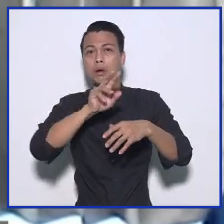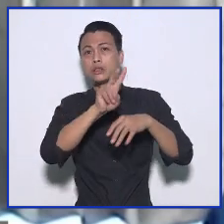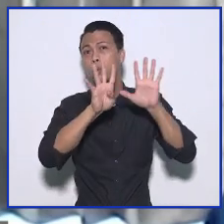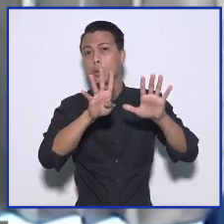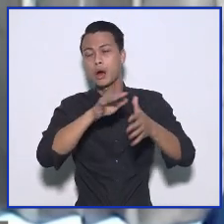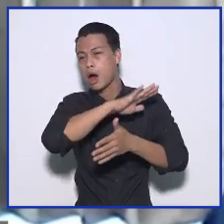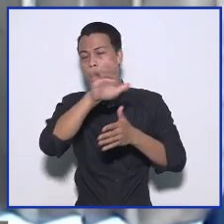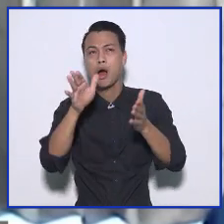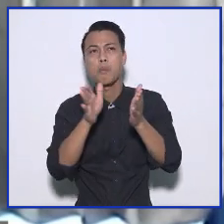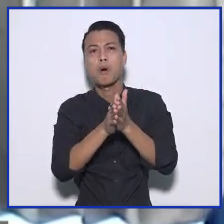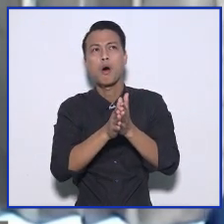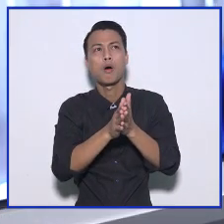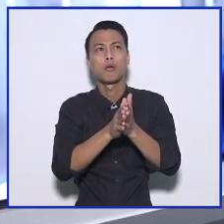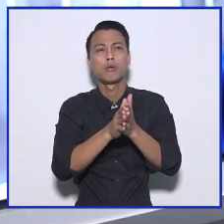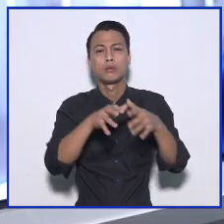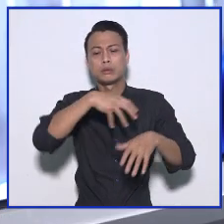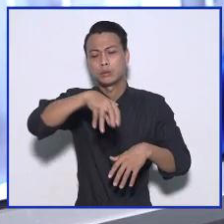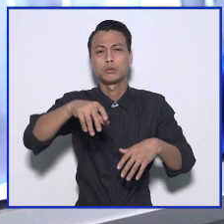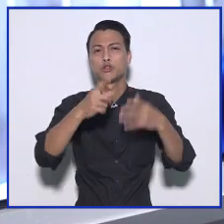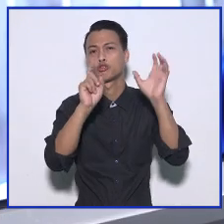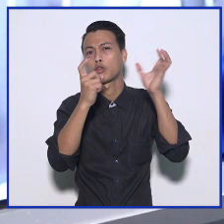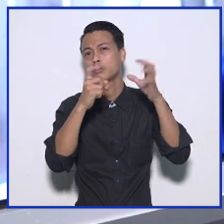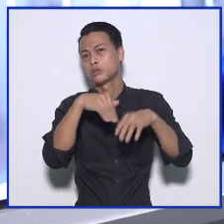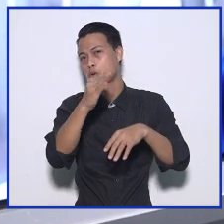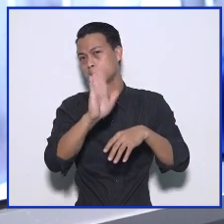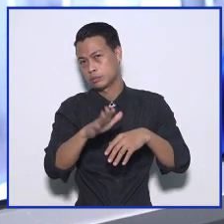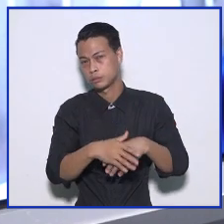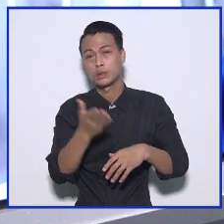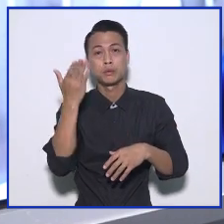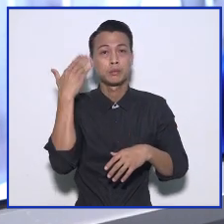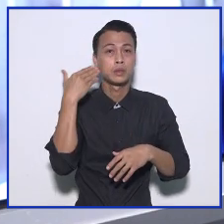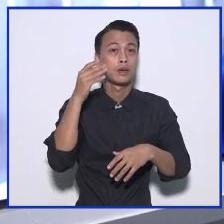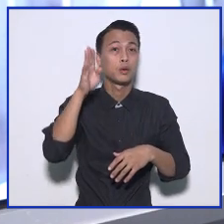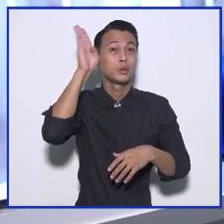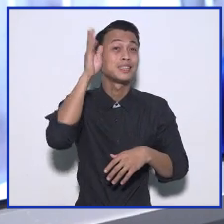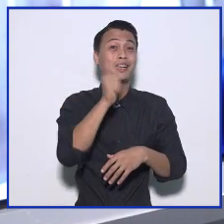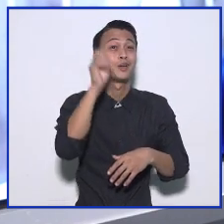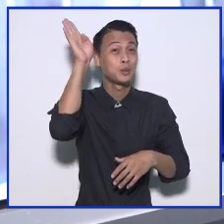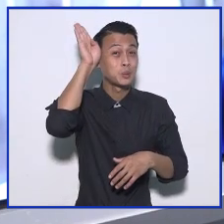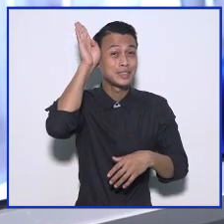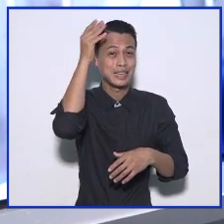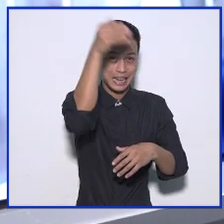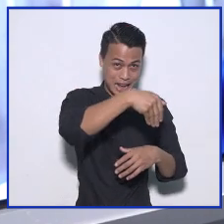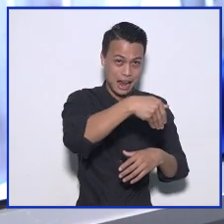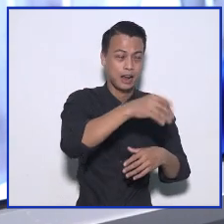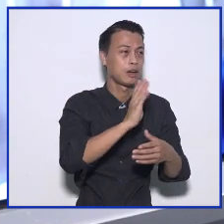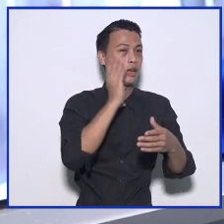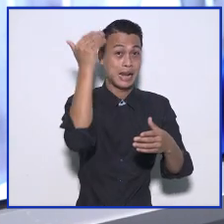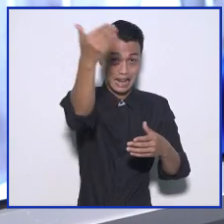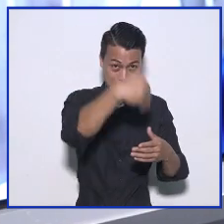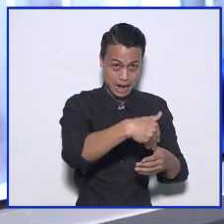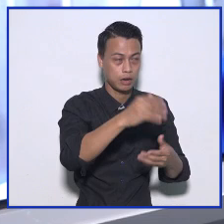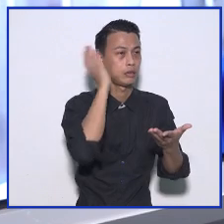စက်မှုဇုံပေါင်း29ဇုံရှိပါတယ်တိုင်းနယ်ပြည်နယ်နဲ့မှာဆိုစက်မှုဇုံပေါင်း60ကျော်လောက်ရှိပါတယ်ပြီးခဲ့တဲ့နှစ်မှာကျွန်တော်ဝင်းကြီးဦးသိန်းစီလာတဲ့အချိန်မှာလည်းကျွန်